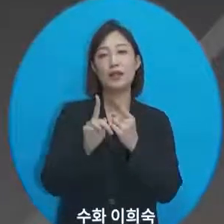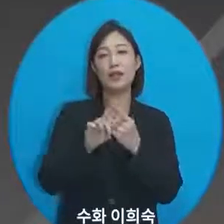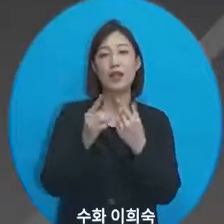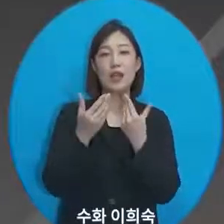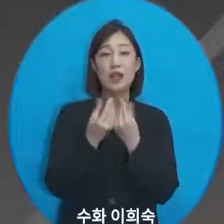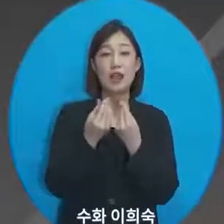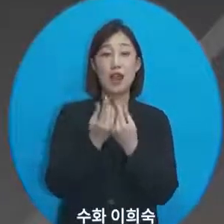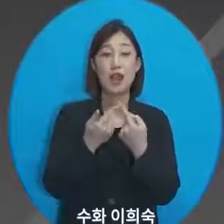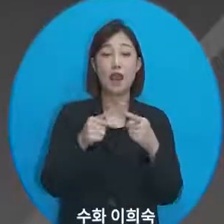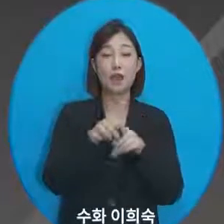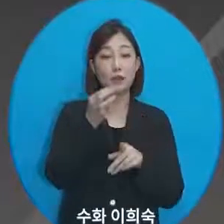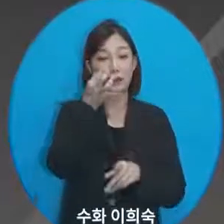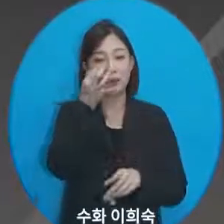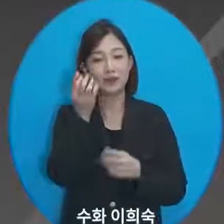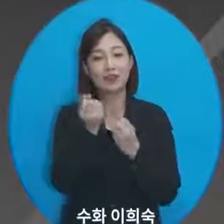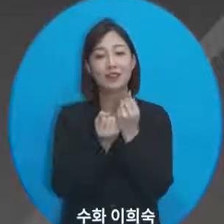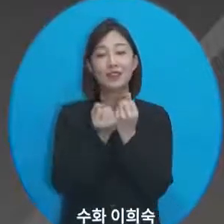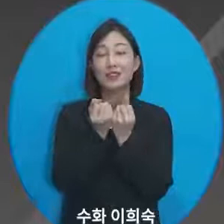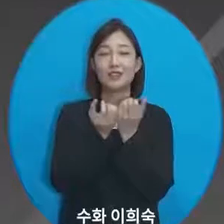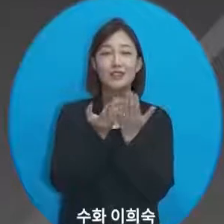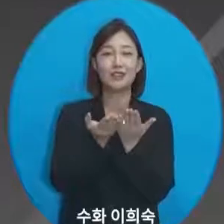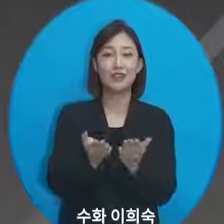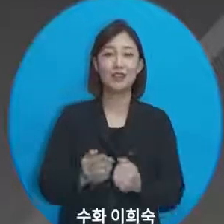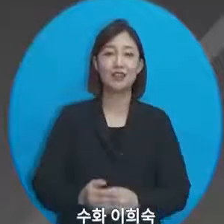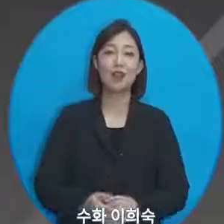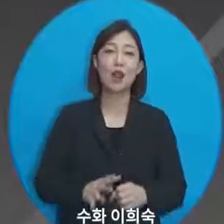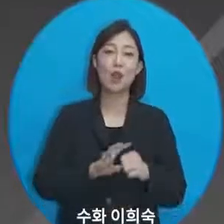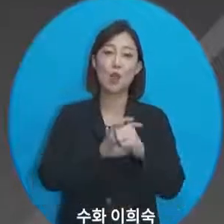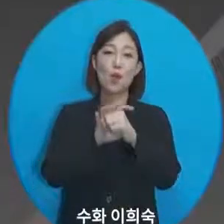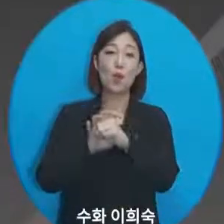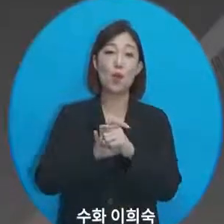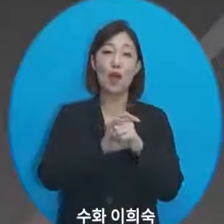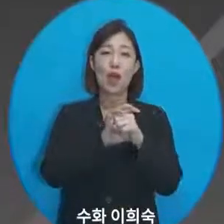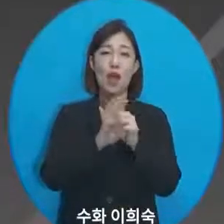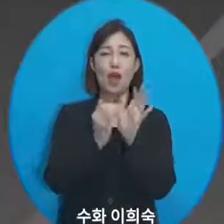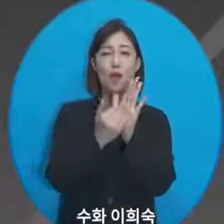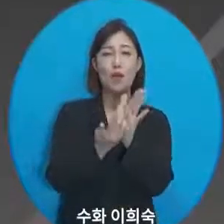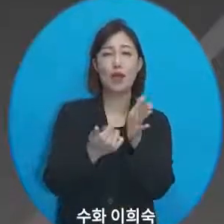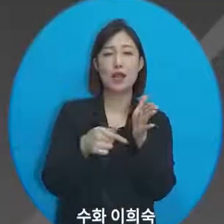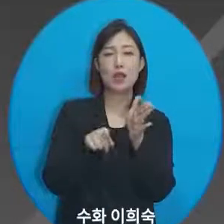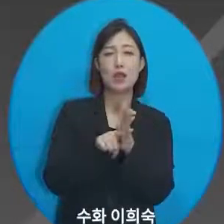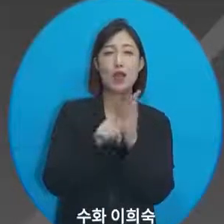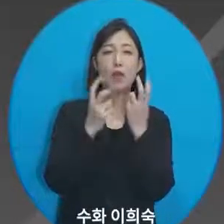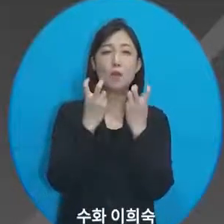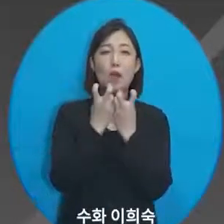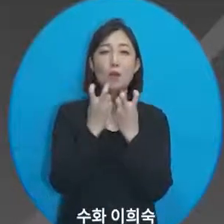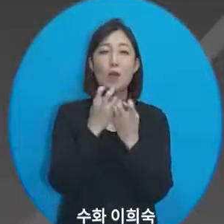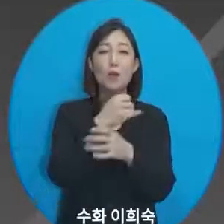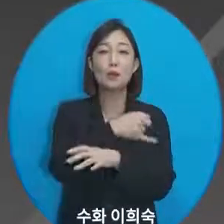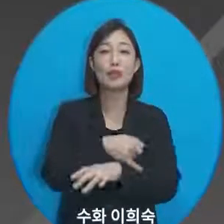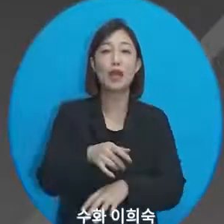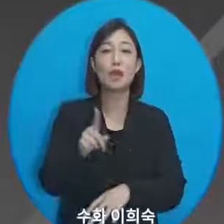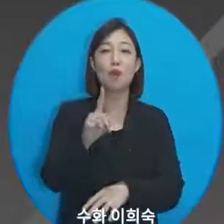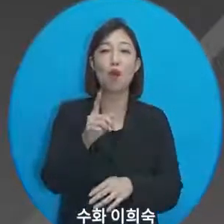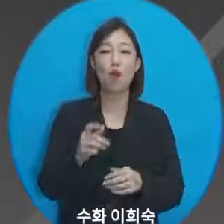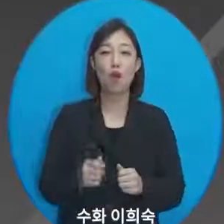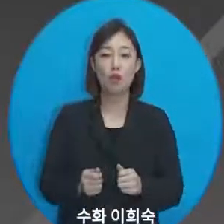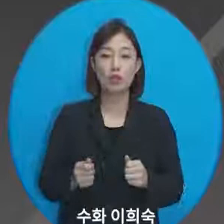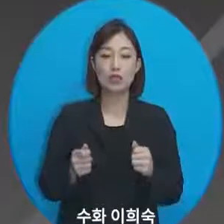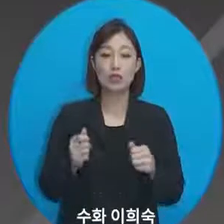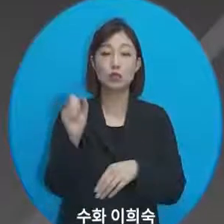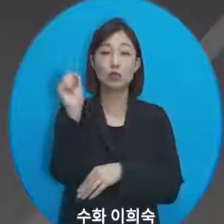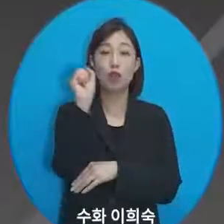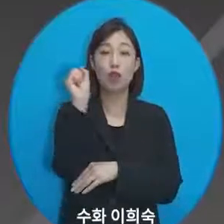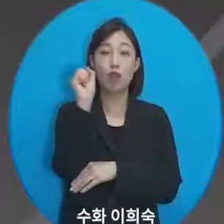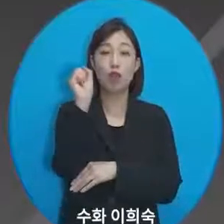소개를 해드리면, 코로나19에 대응하는 유니버셜 디자인으로서 드라이브스루라는 획기적인 것을 우리